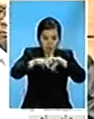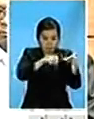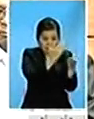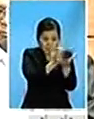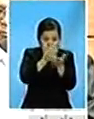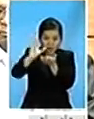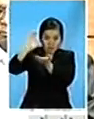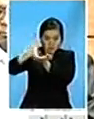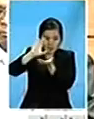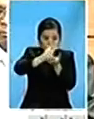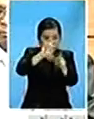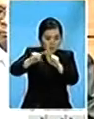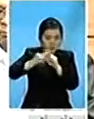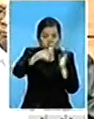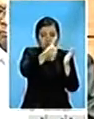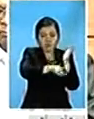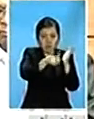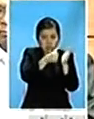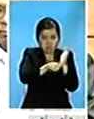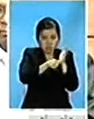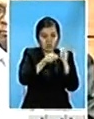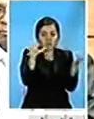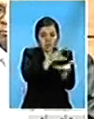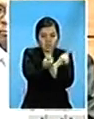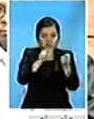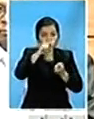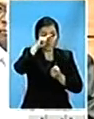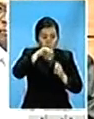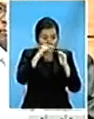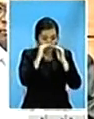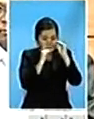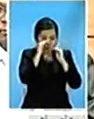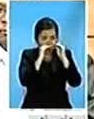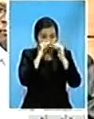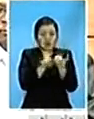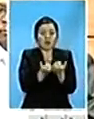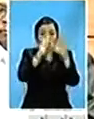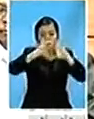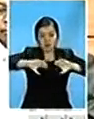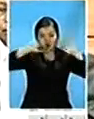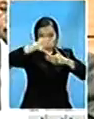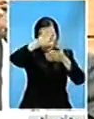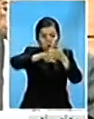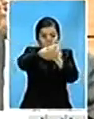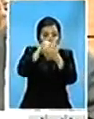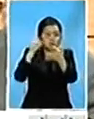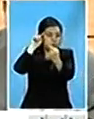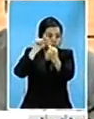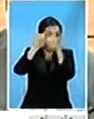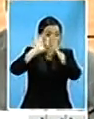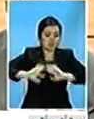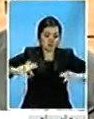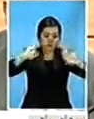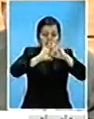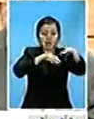ลงในสังคมไทยท่านประธานครับนโยบายสำคัญนโยบายหนึ่งของรัฐบาลที่ได้มีการบริหารจัดการ